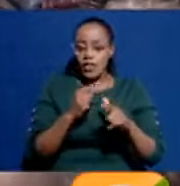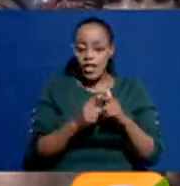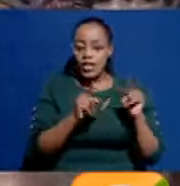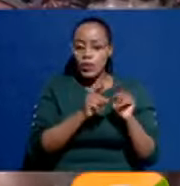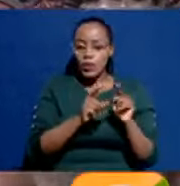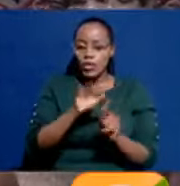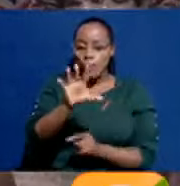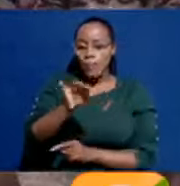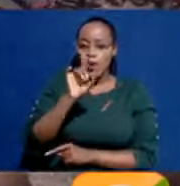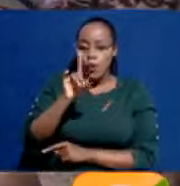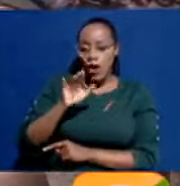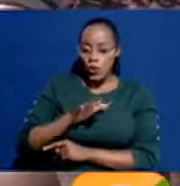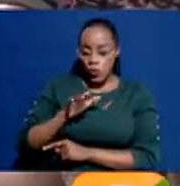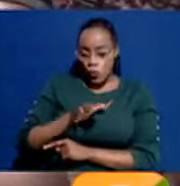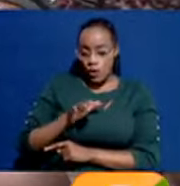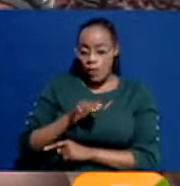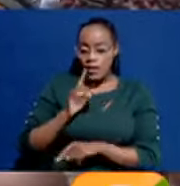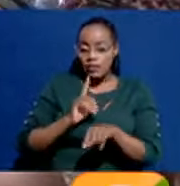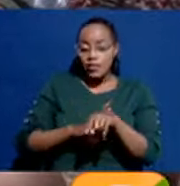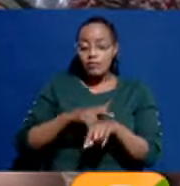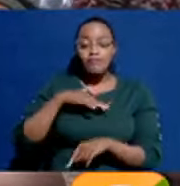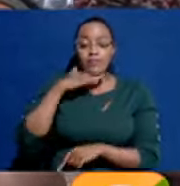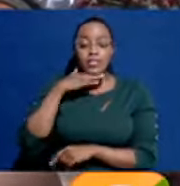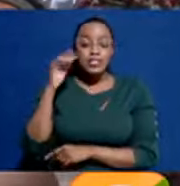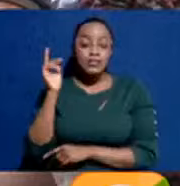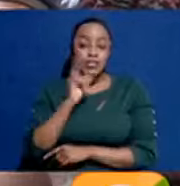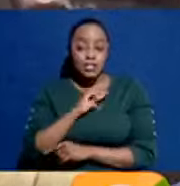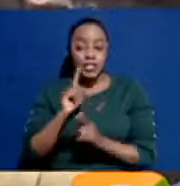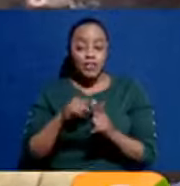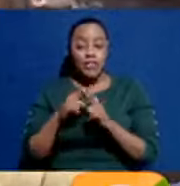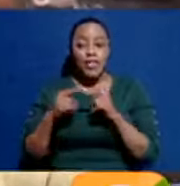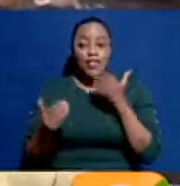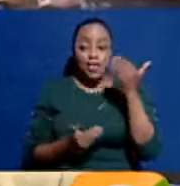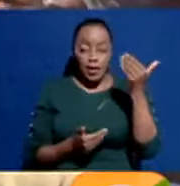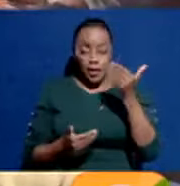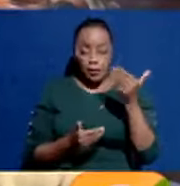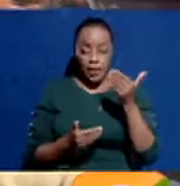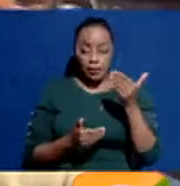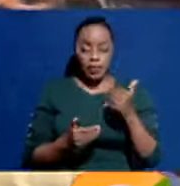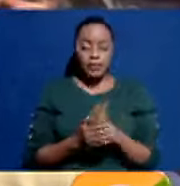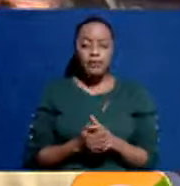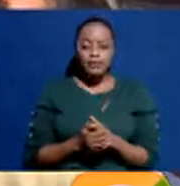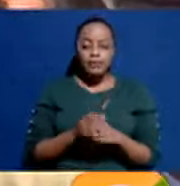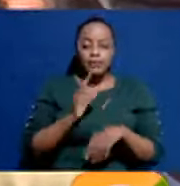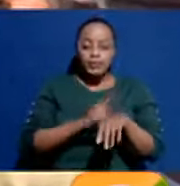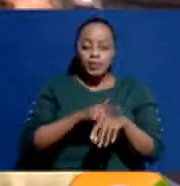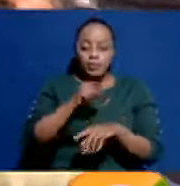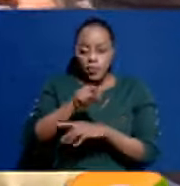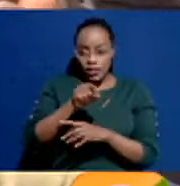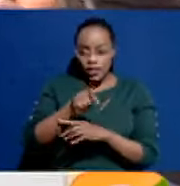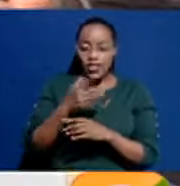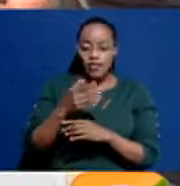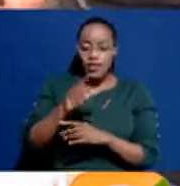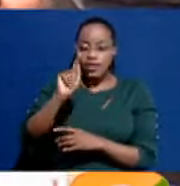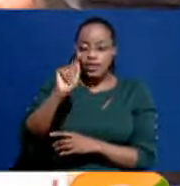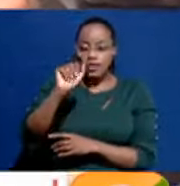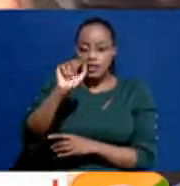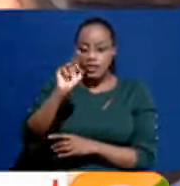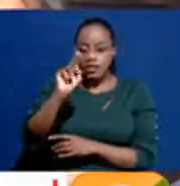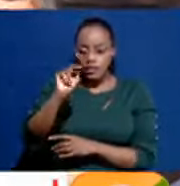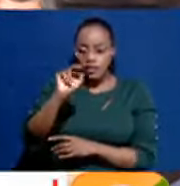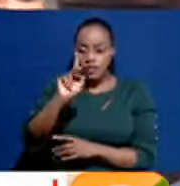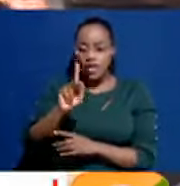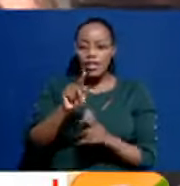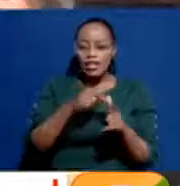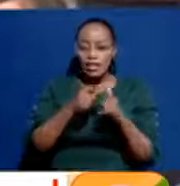Nilitoa mama moja kama amekufa na mtoto. Hapo mahali penye umekelea septic tank ni kama hizo juma ni